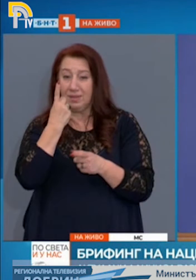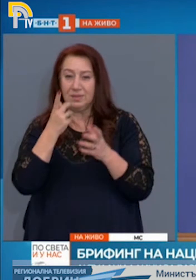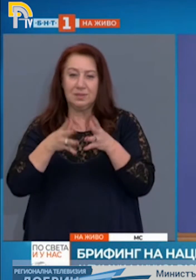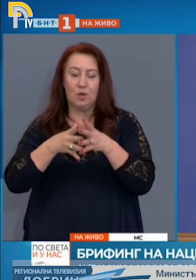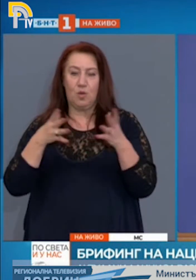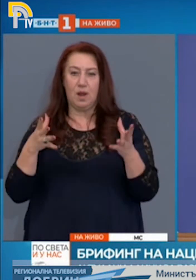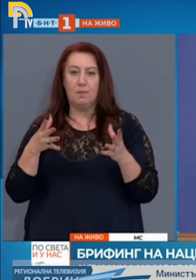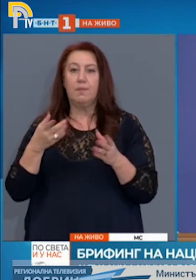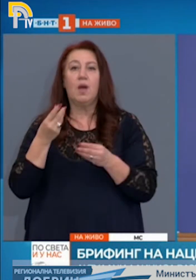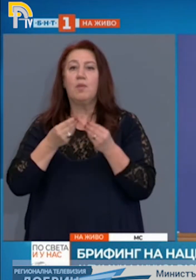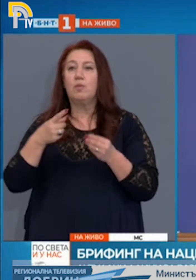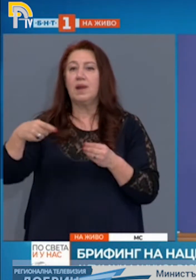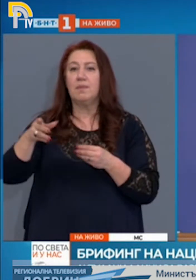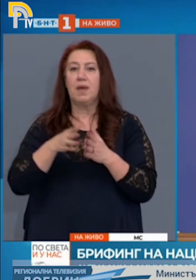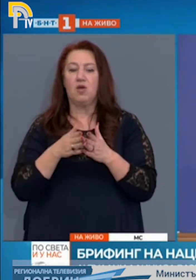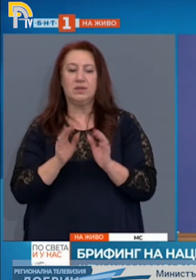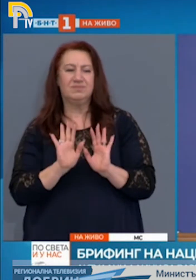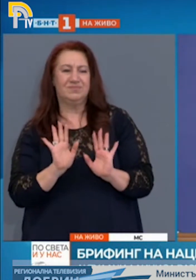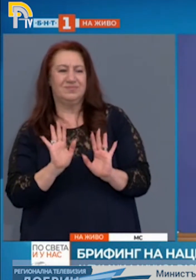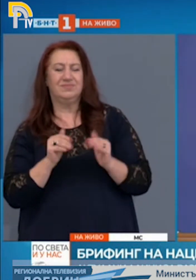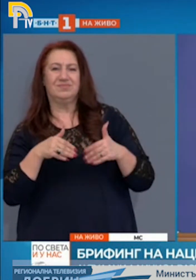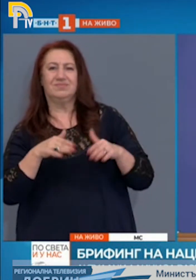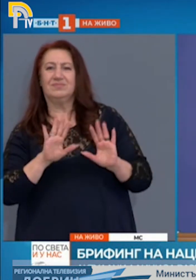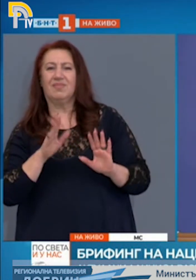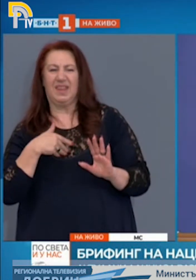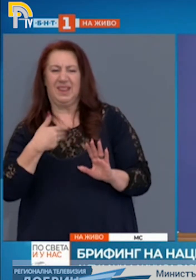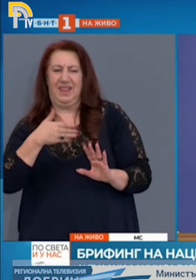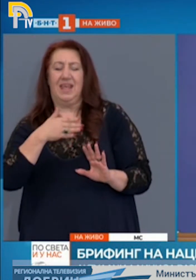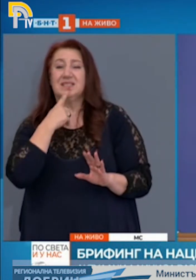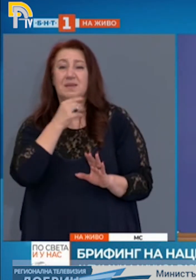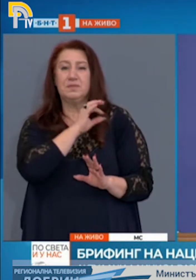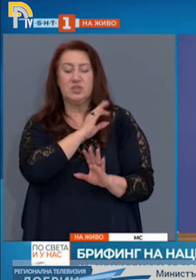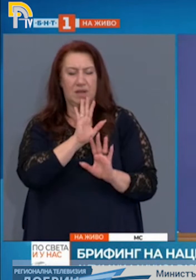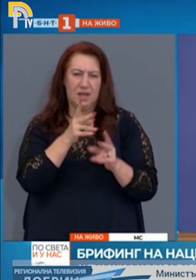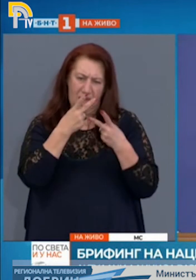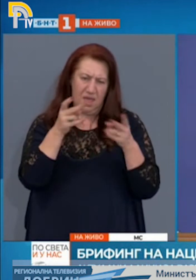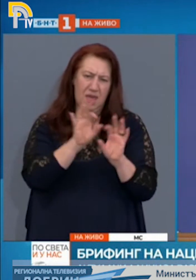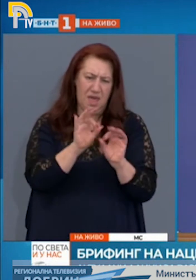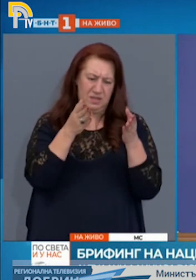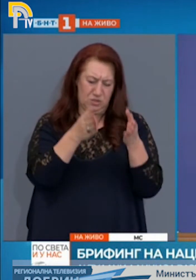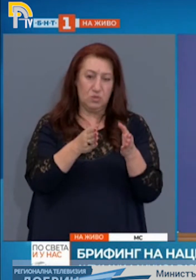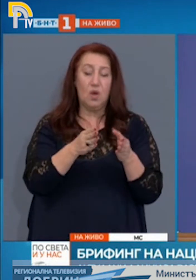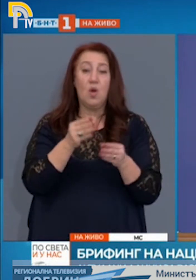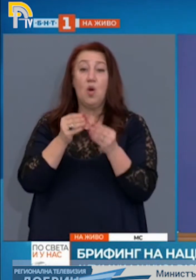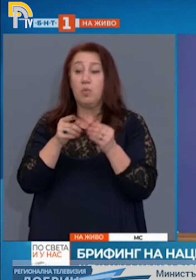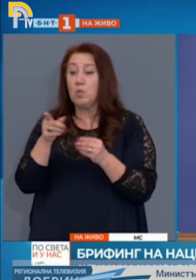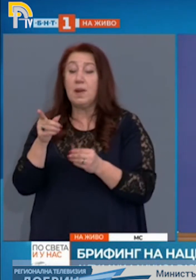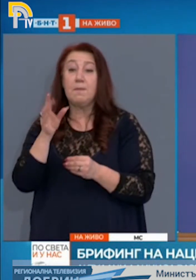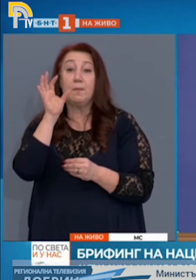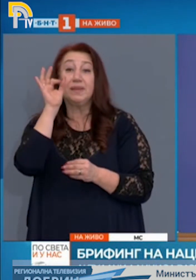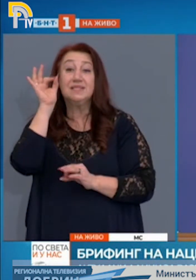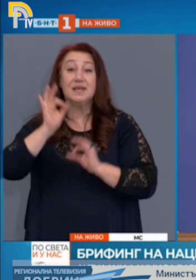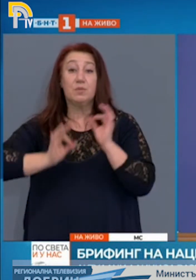заявилите желания да бъдат вакцинирани. Те са ясни. Проблема са от тези почти 50